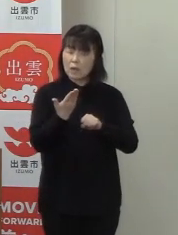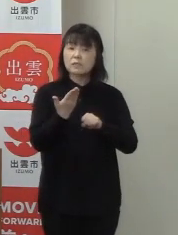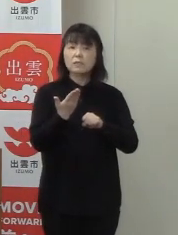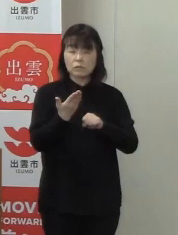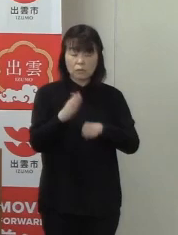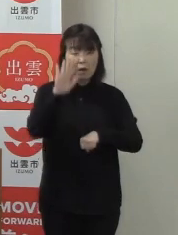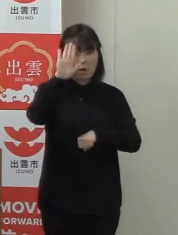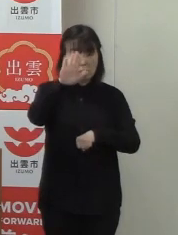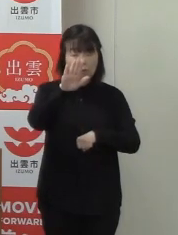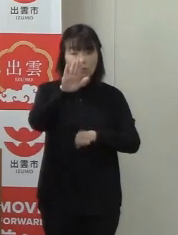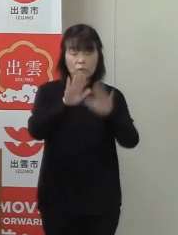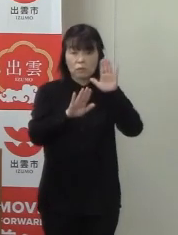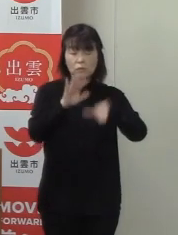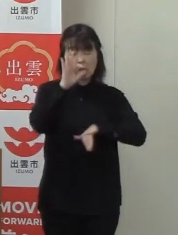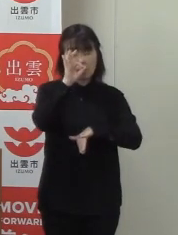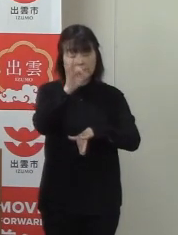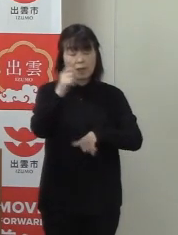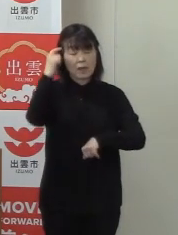というふうに思います。